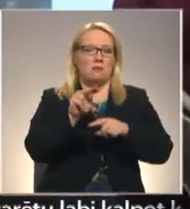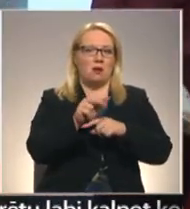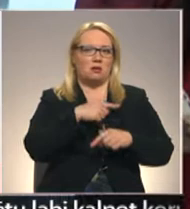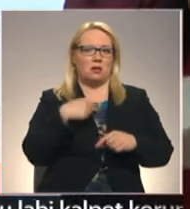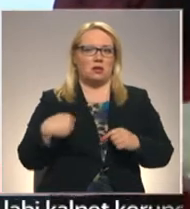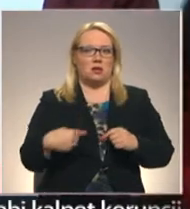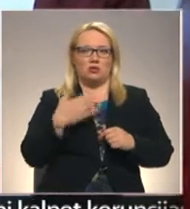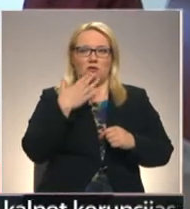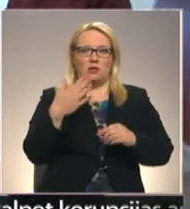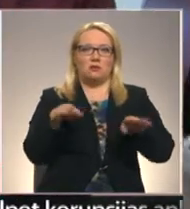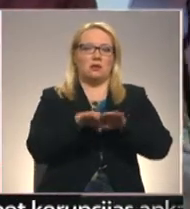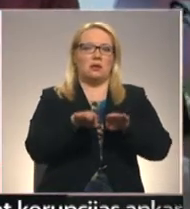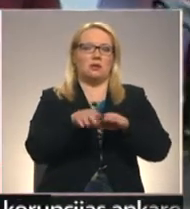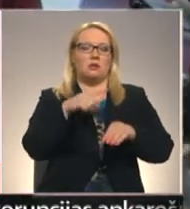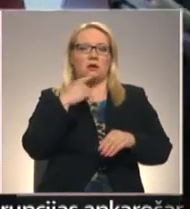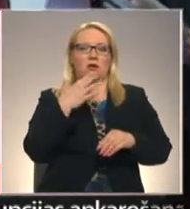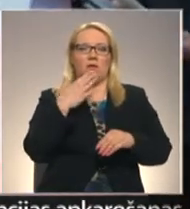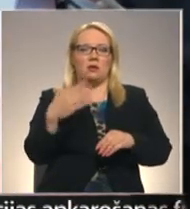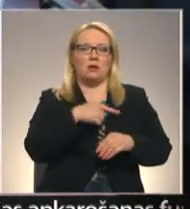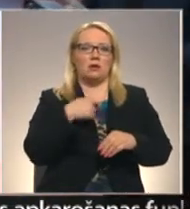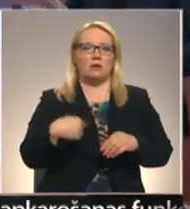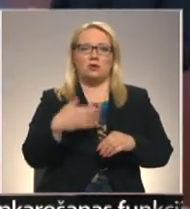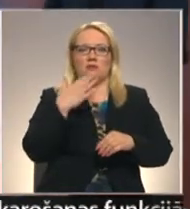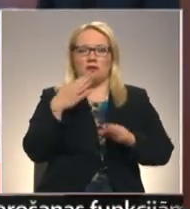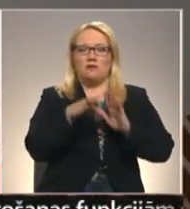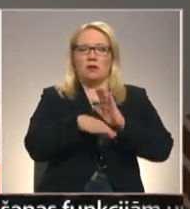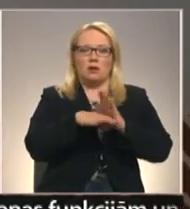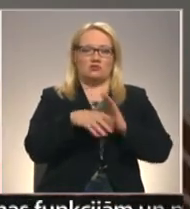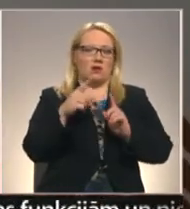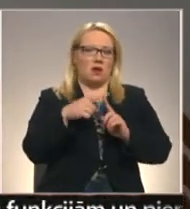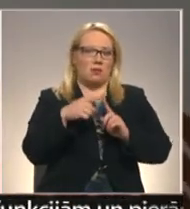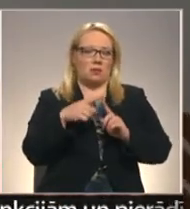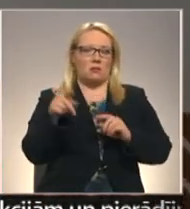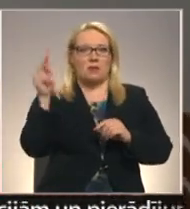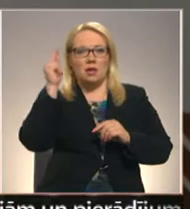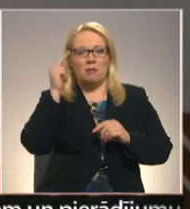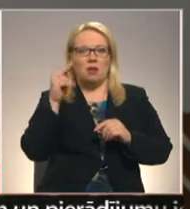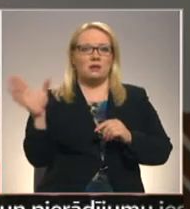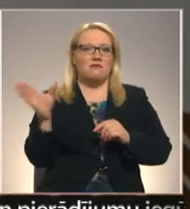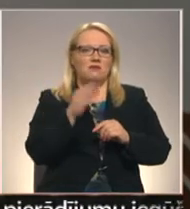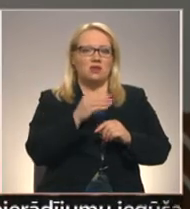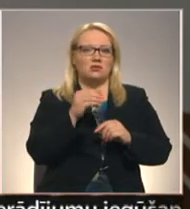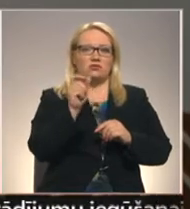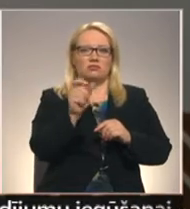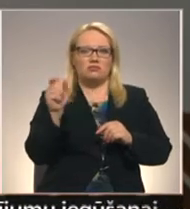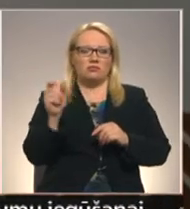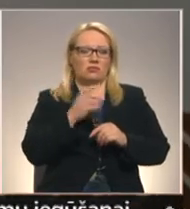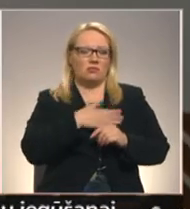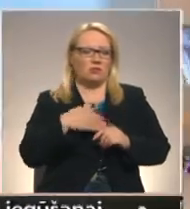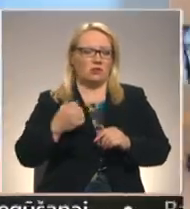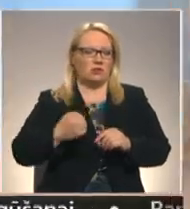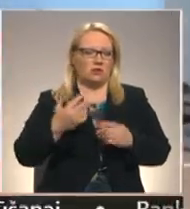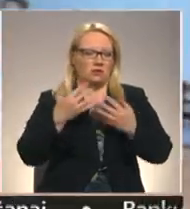valodu. Salīdzinot ar krievu valodu, ķīniešu valodā ir vienkāršāka gramatika, bet iemācīties visus hieroglifus gan ir ļoti